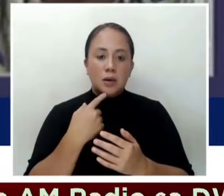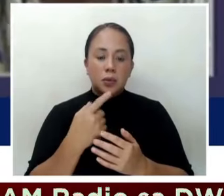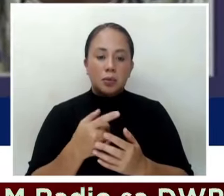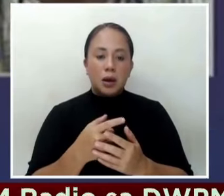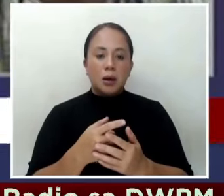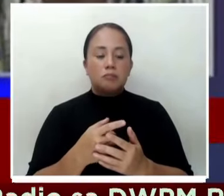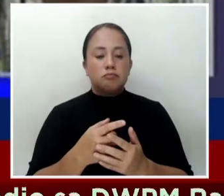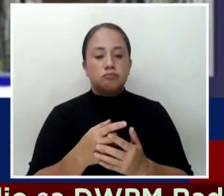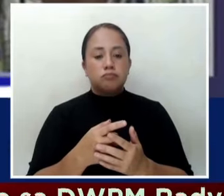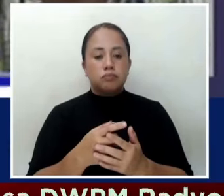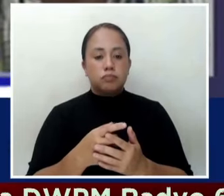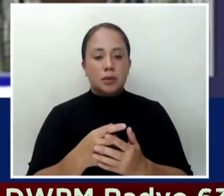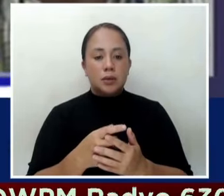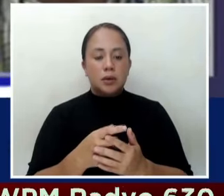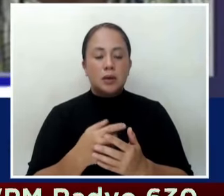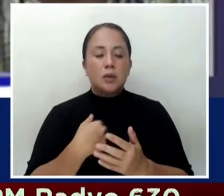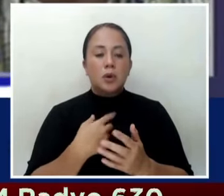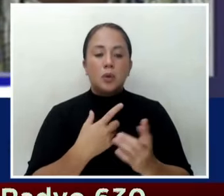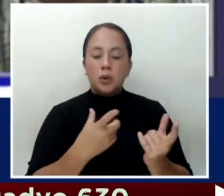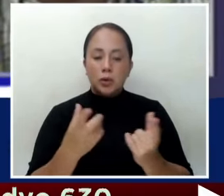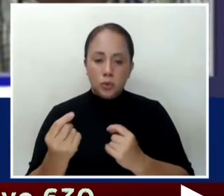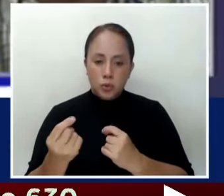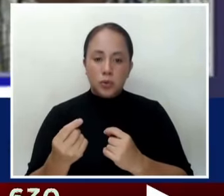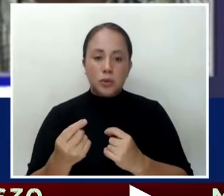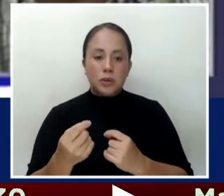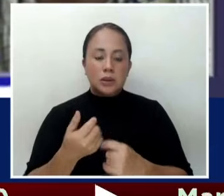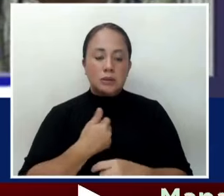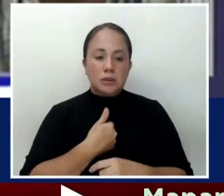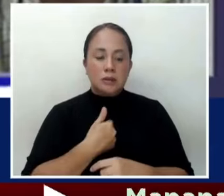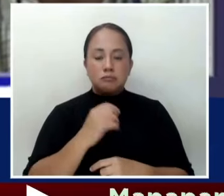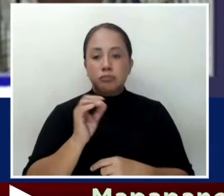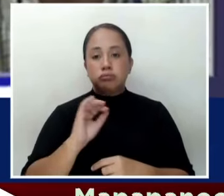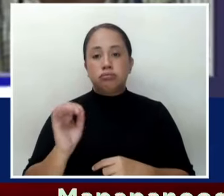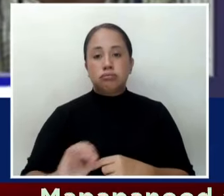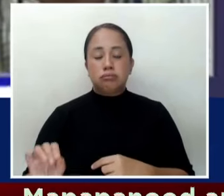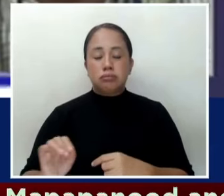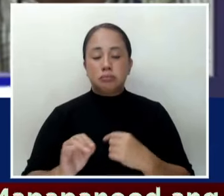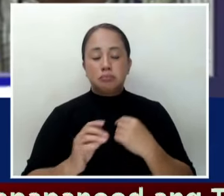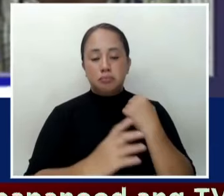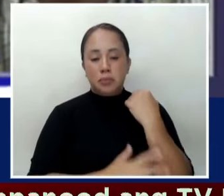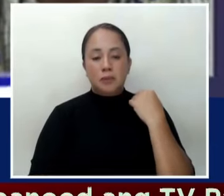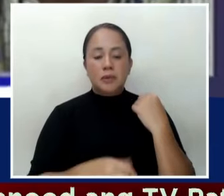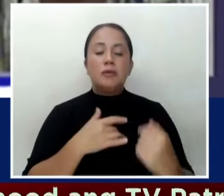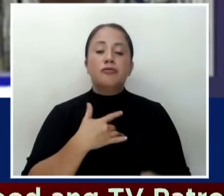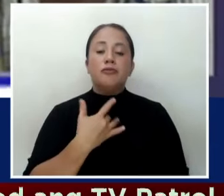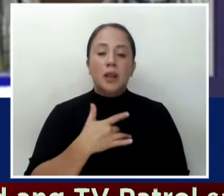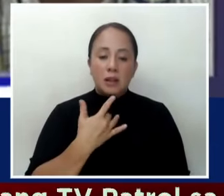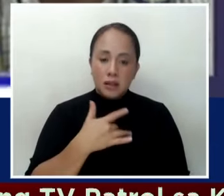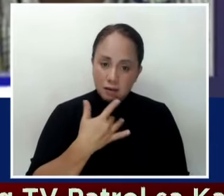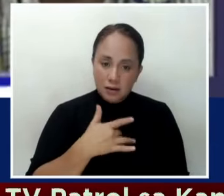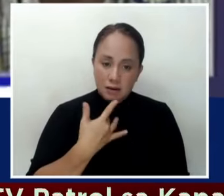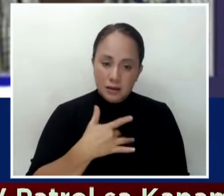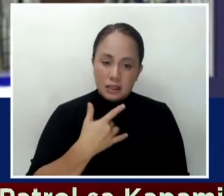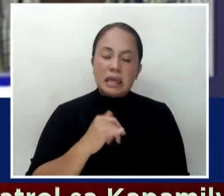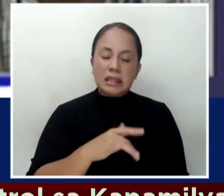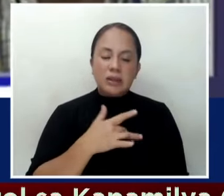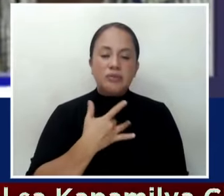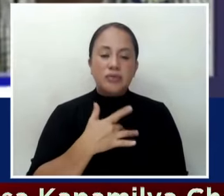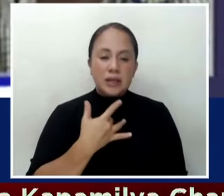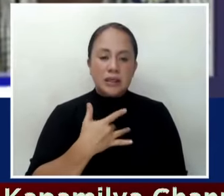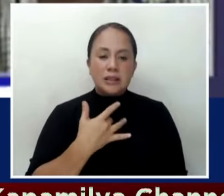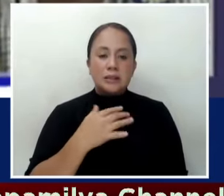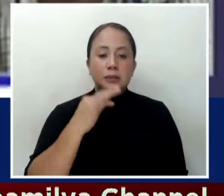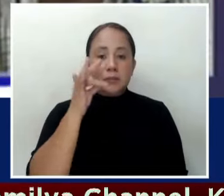ginagawa at alam natin pagka self-rated ay talagang yan yung pakiramdam ng mga